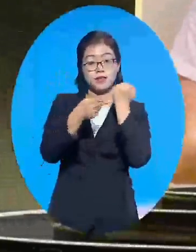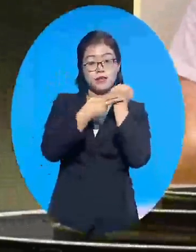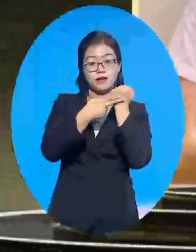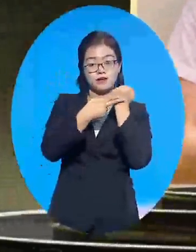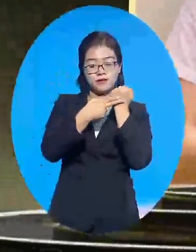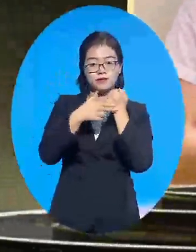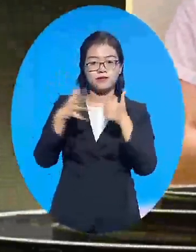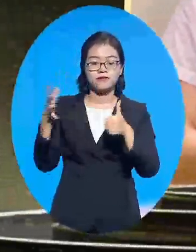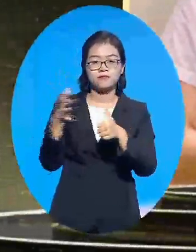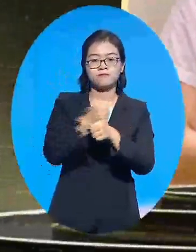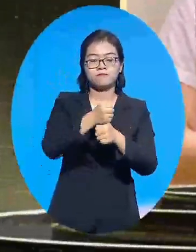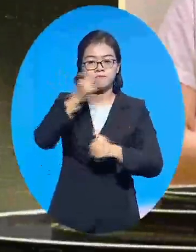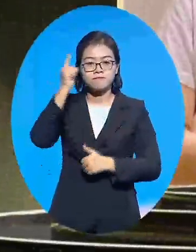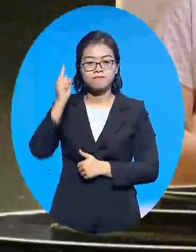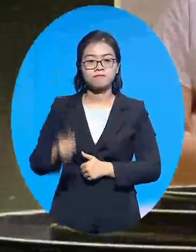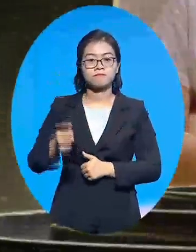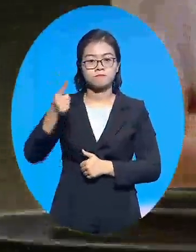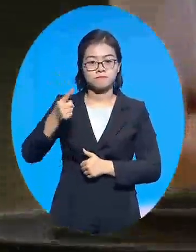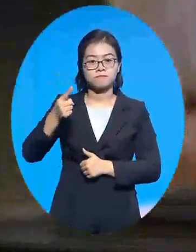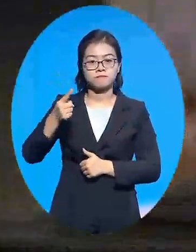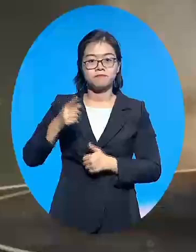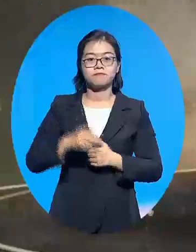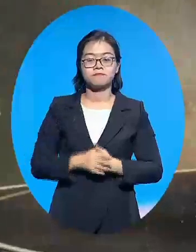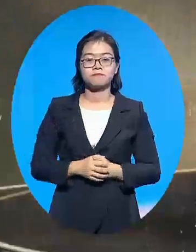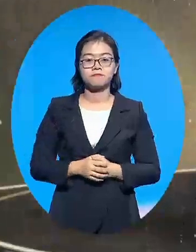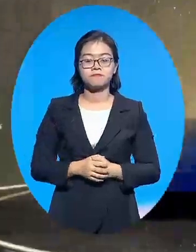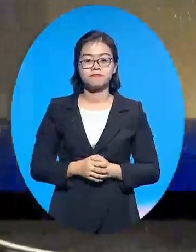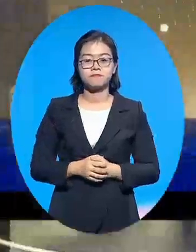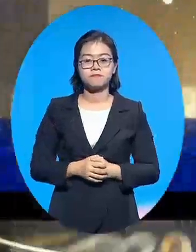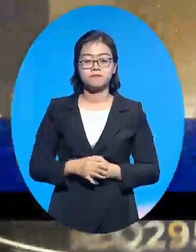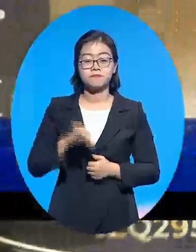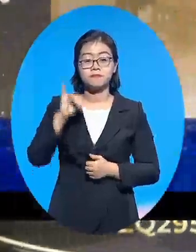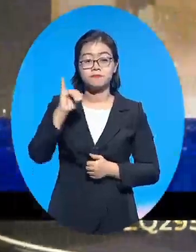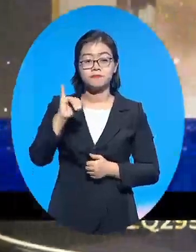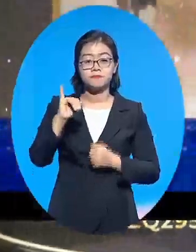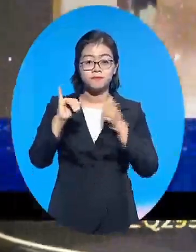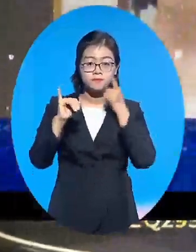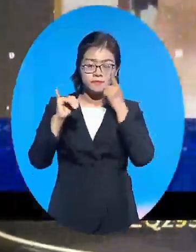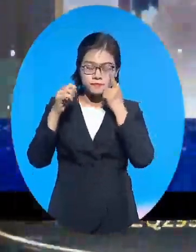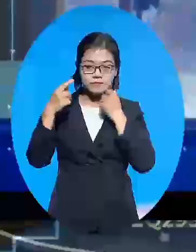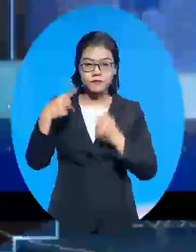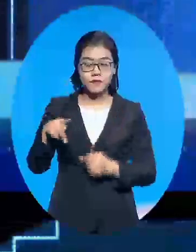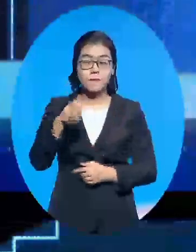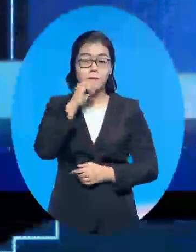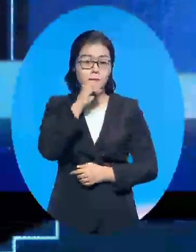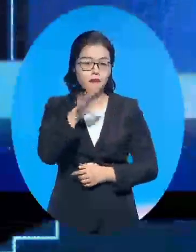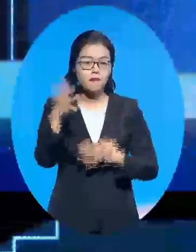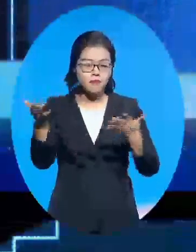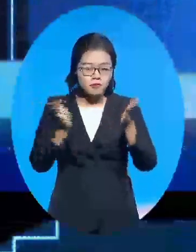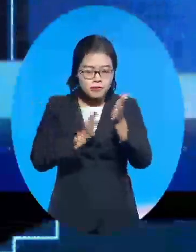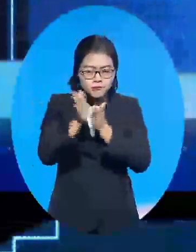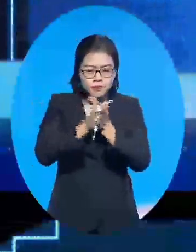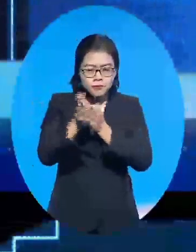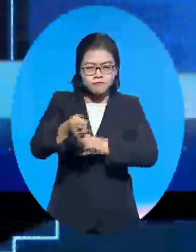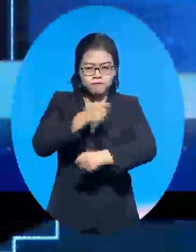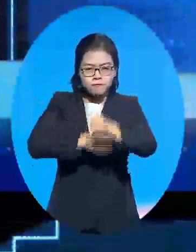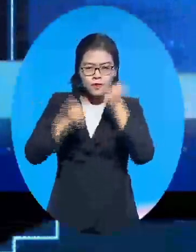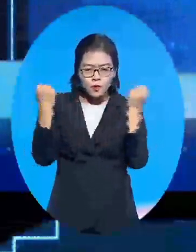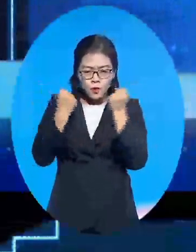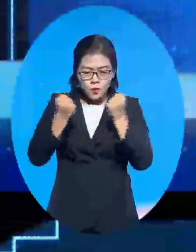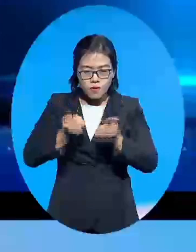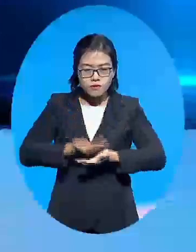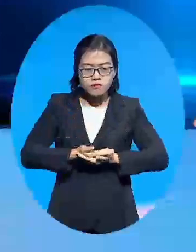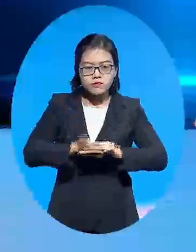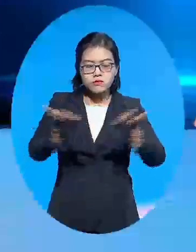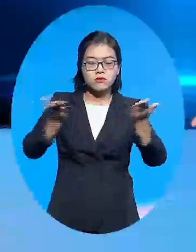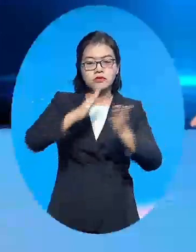quân dials 2022 Ivy brab cho biết vẫn đang tiếp tục nỗ lực để mang sân chơi vô ích này đến với